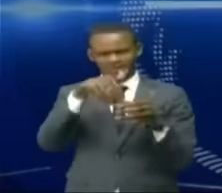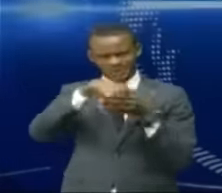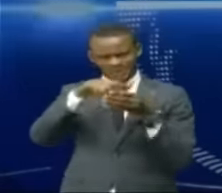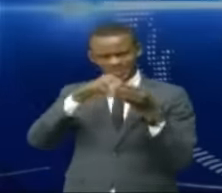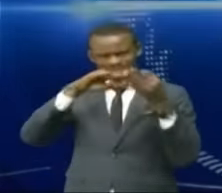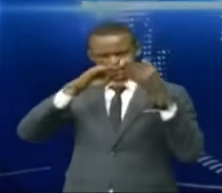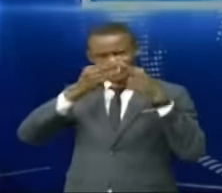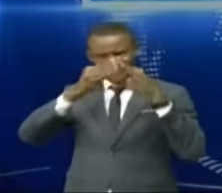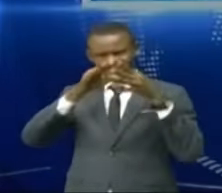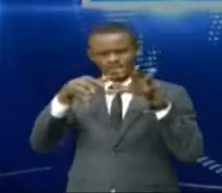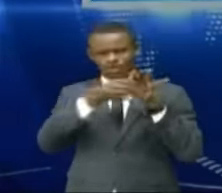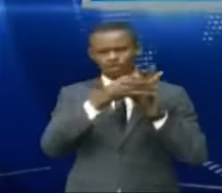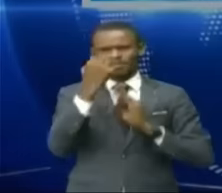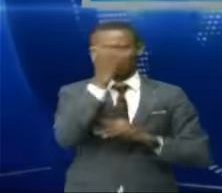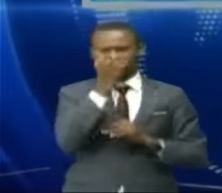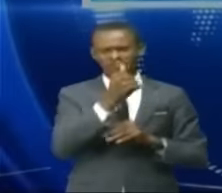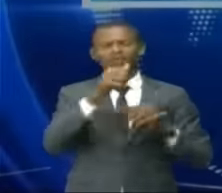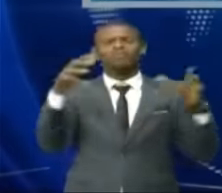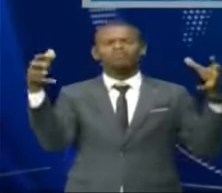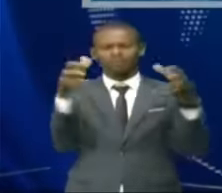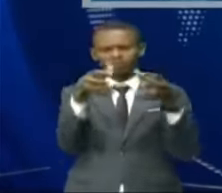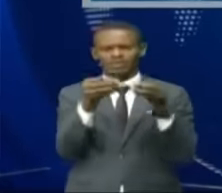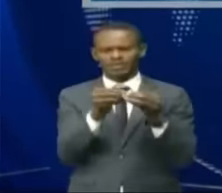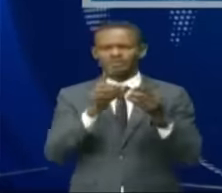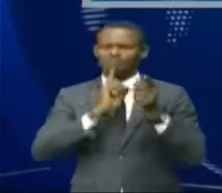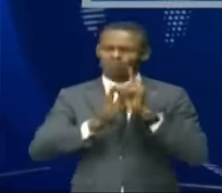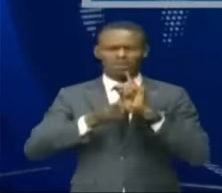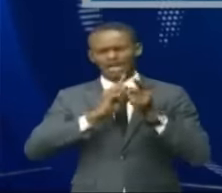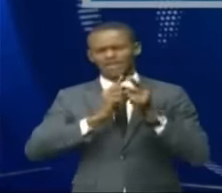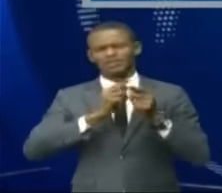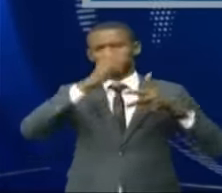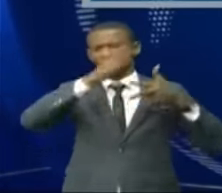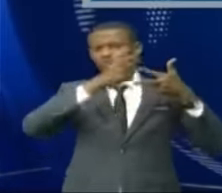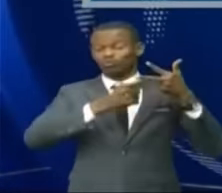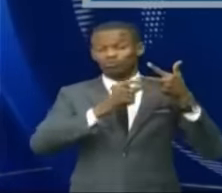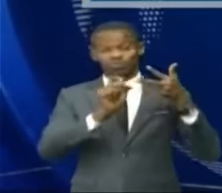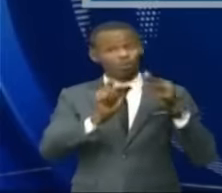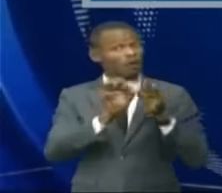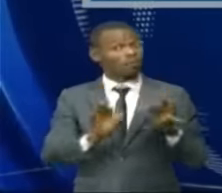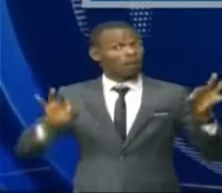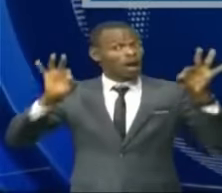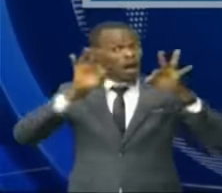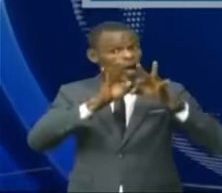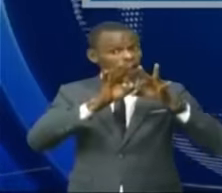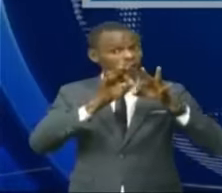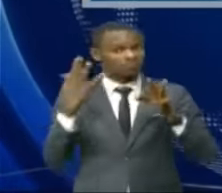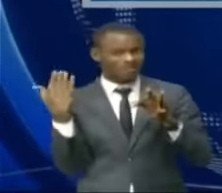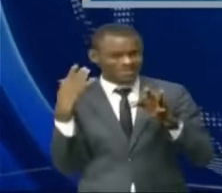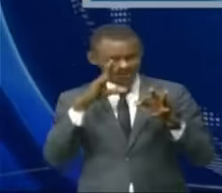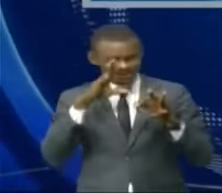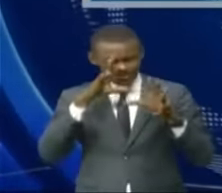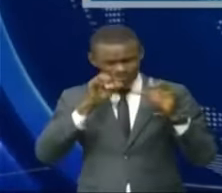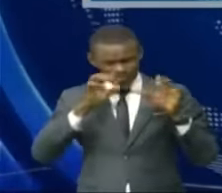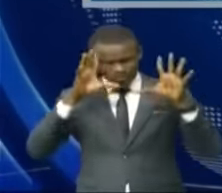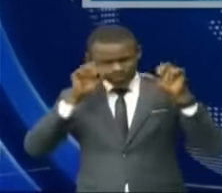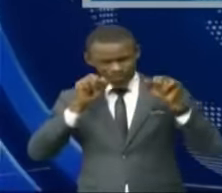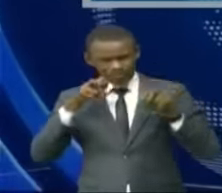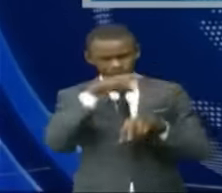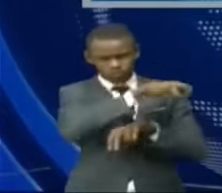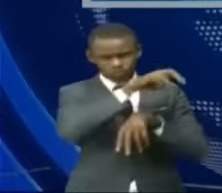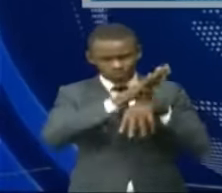Félix Tshisekedi au sommet des trois bassins à Brazzaville, le passage en revue de l'état des lieux de l'administration du territoire national.